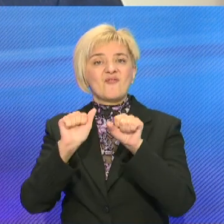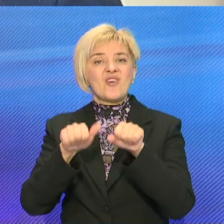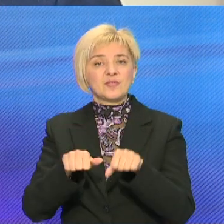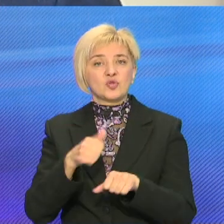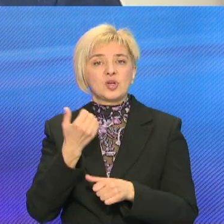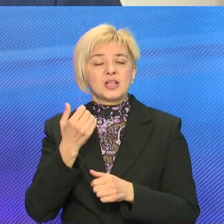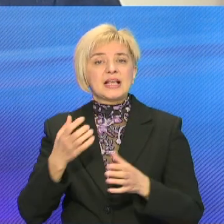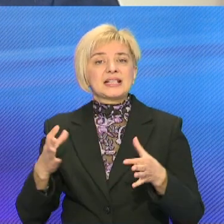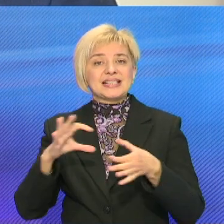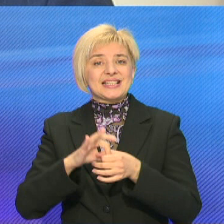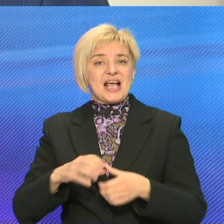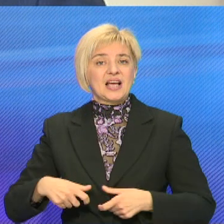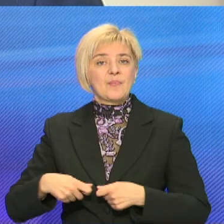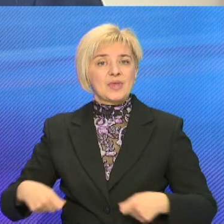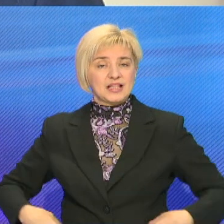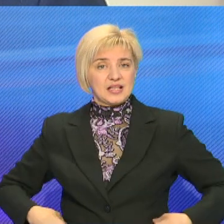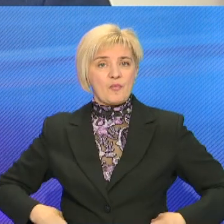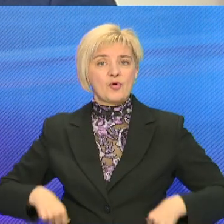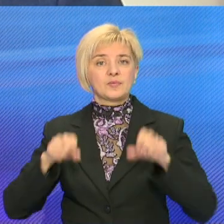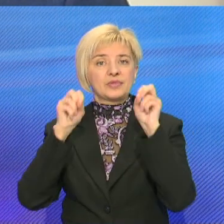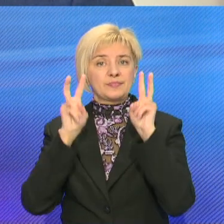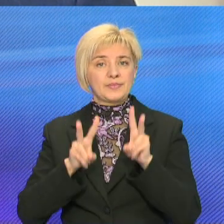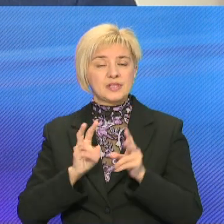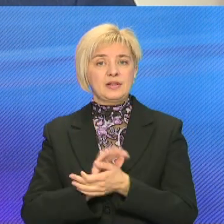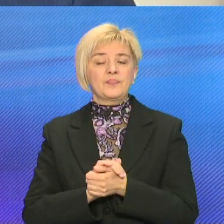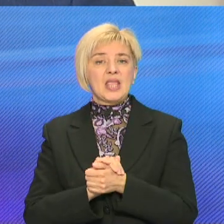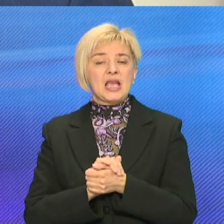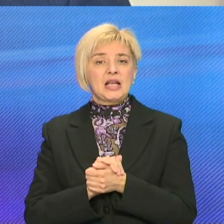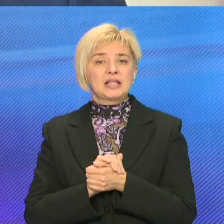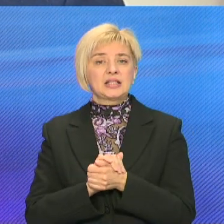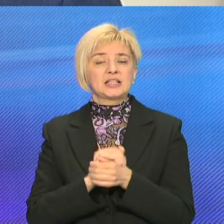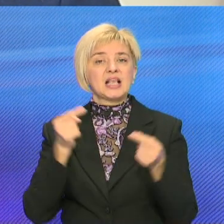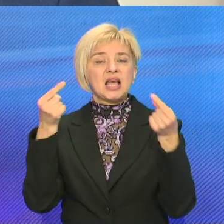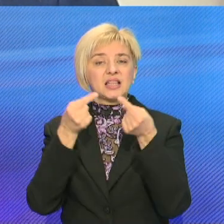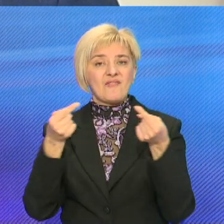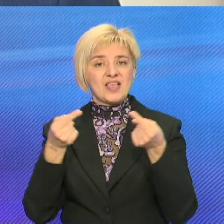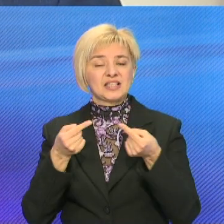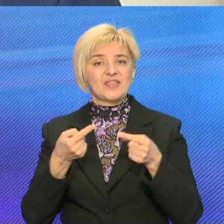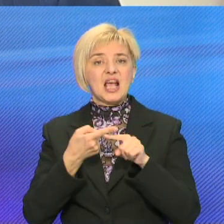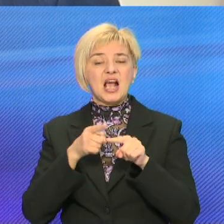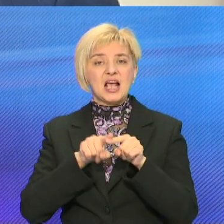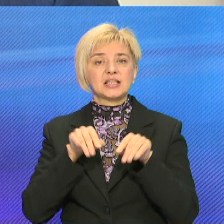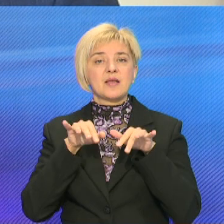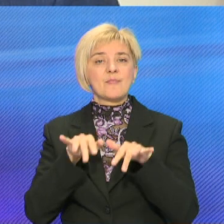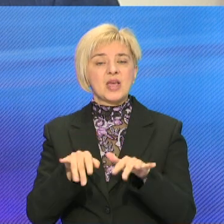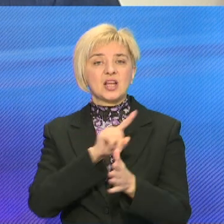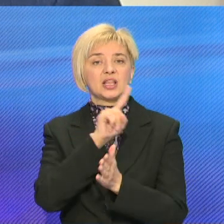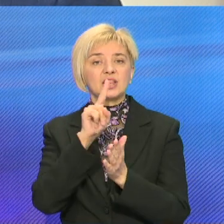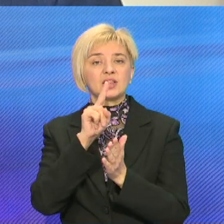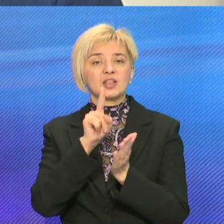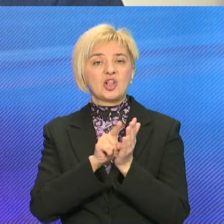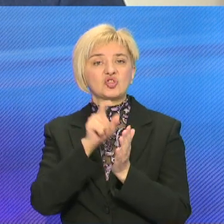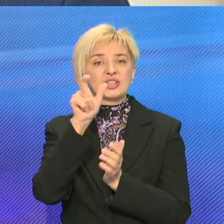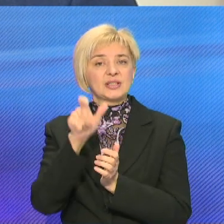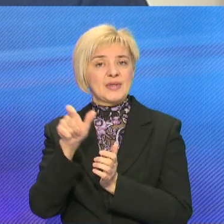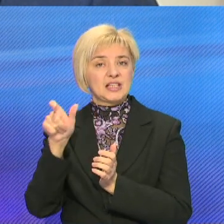возможность закрепиться предохранительным поясом. Соответственно, вот эти вот меры должностными лицами